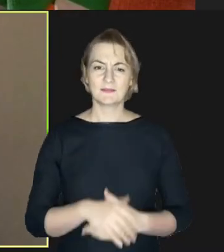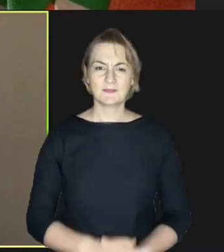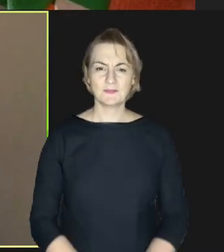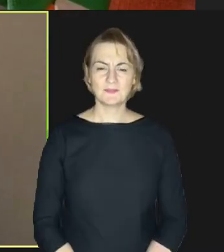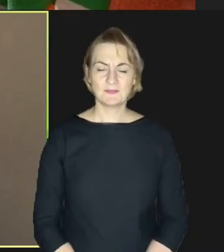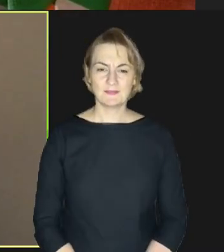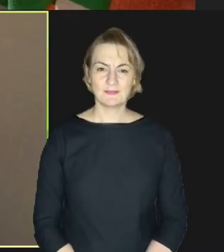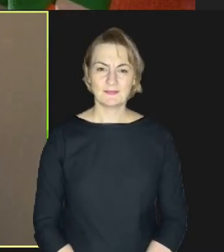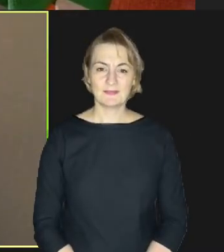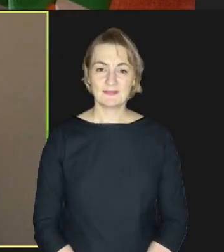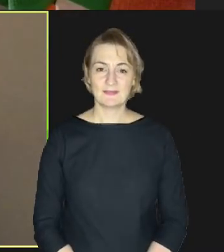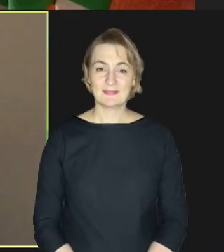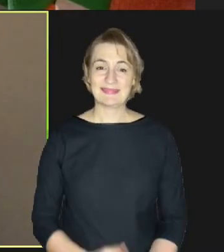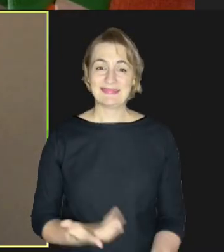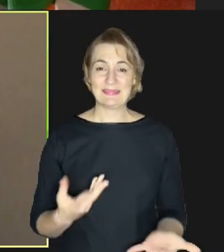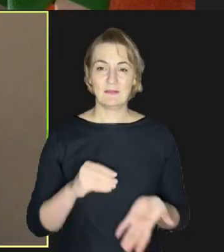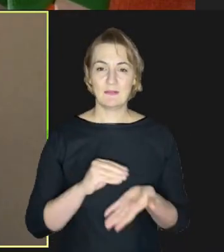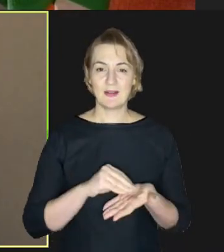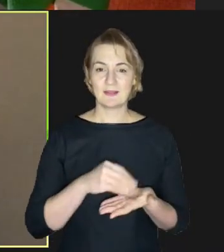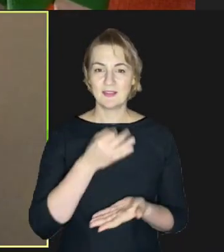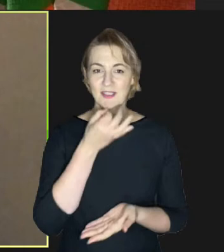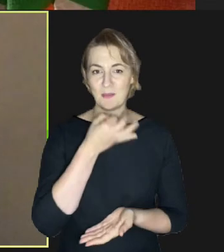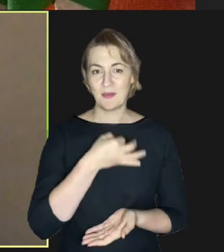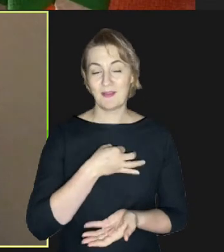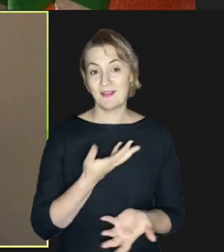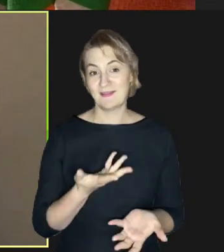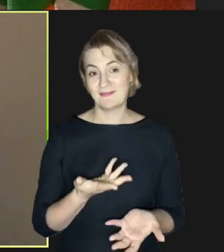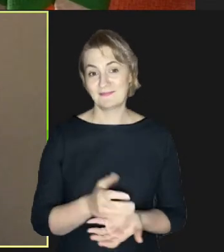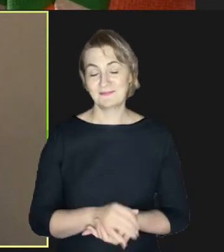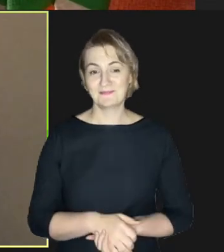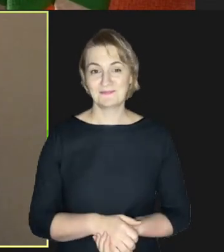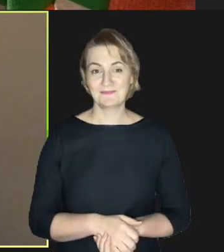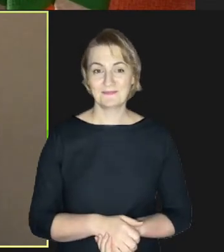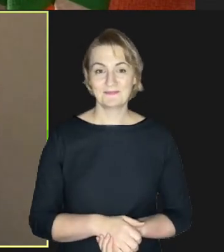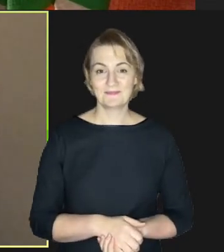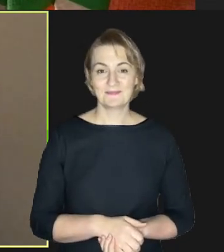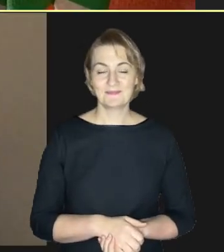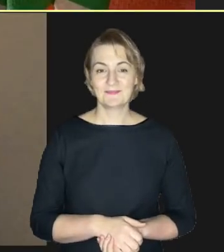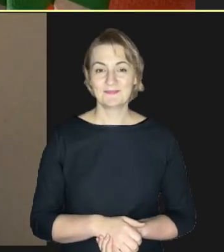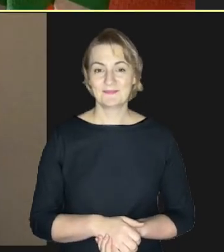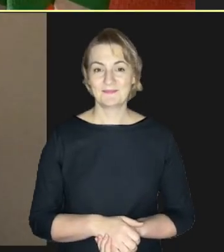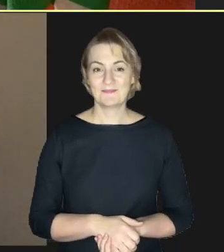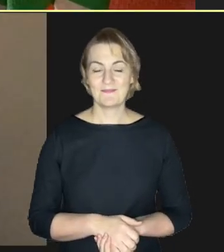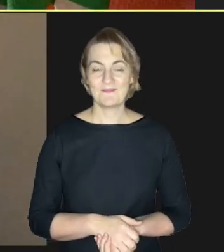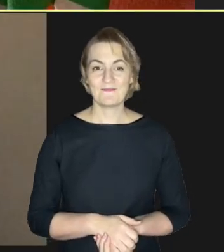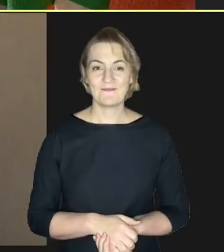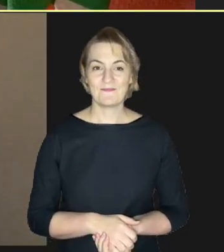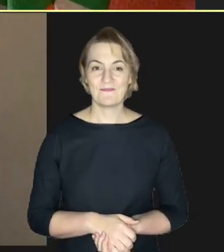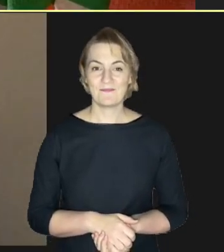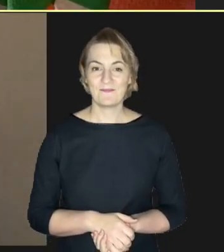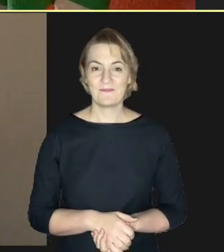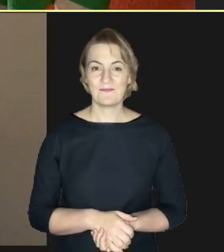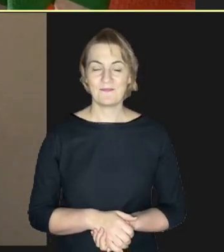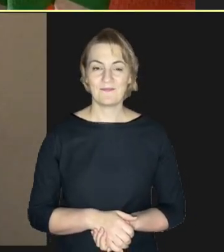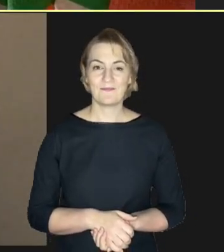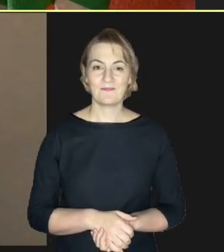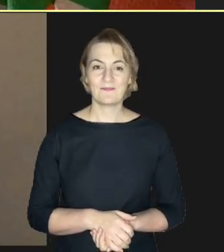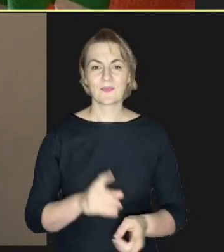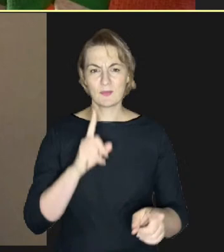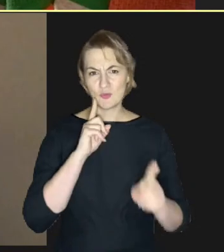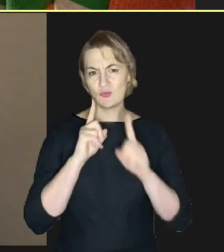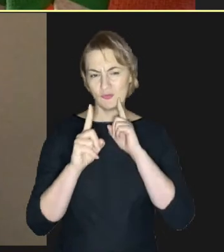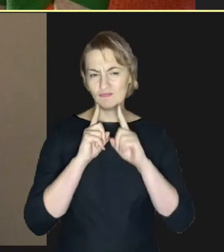To zbyt praktyczne pytanie. No, mogę powiedzieć, rozmawiać